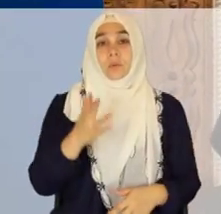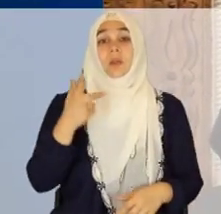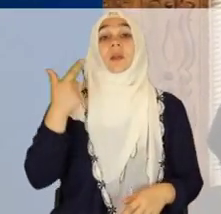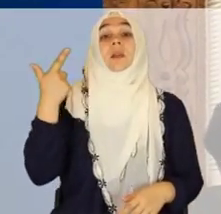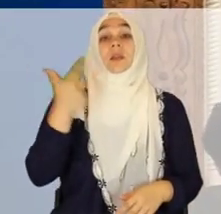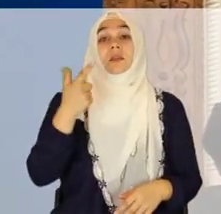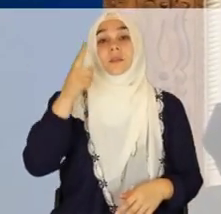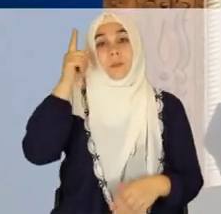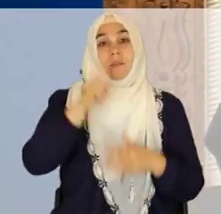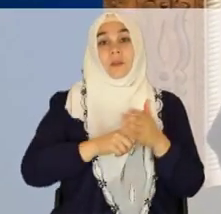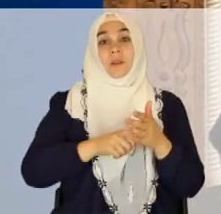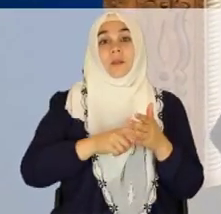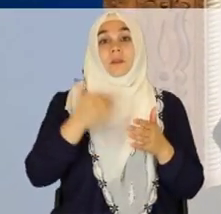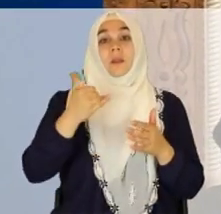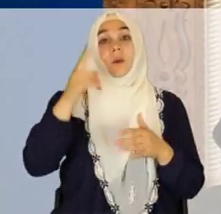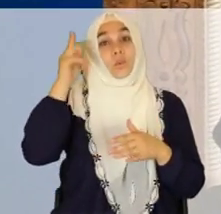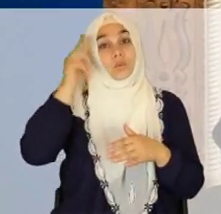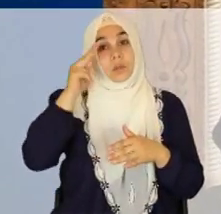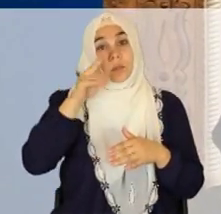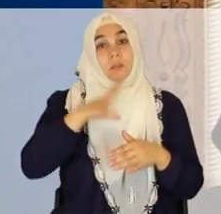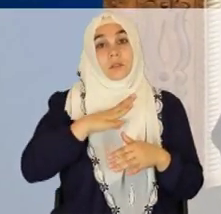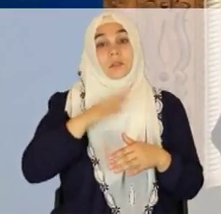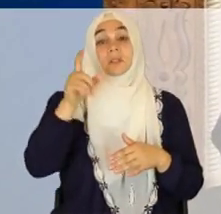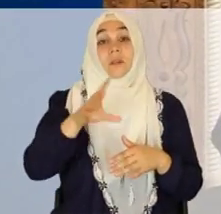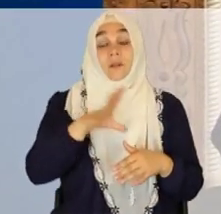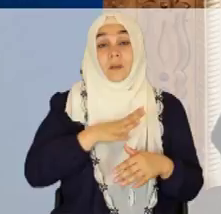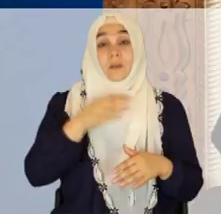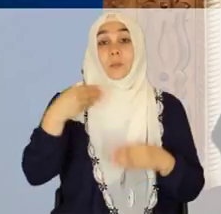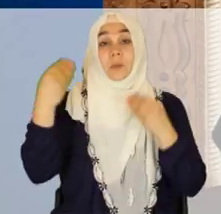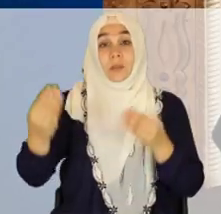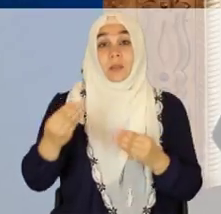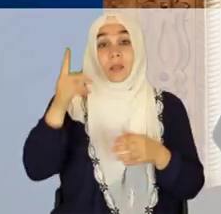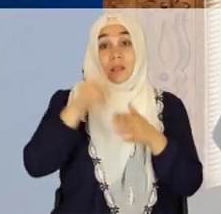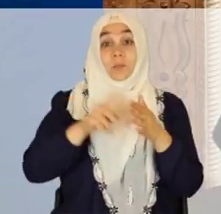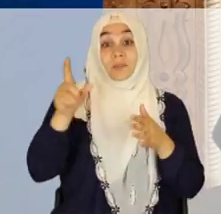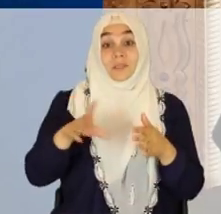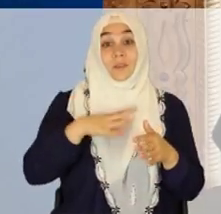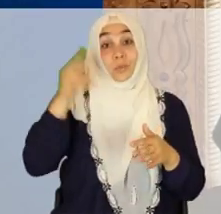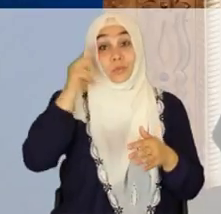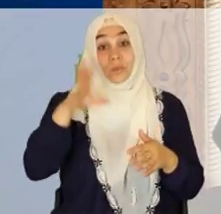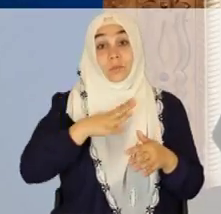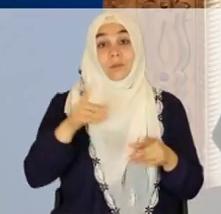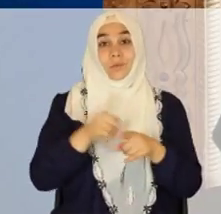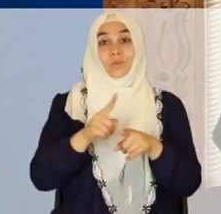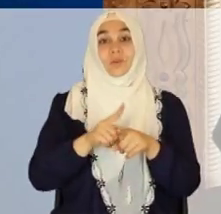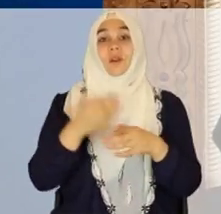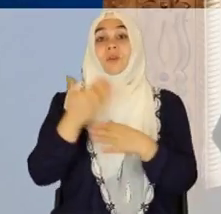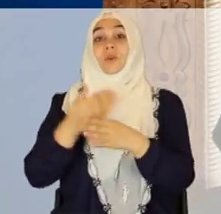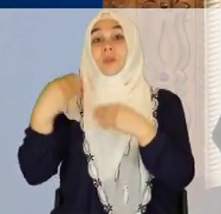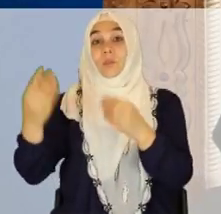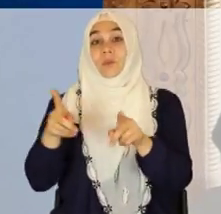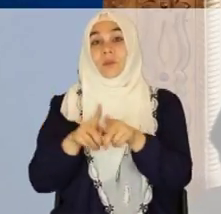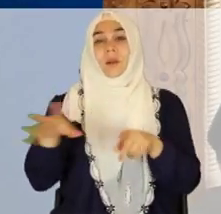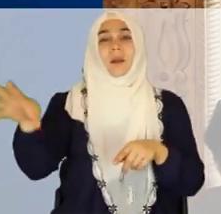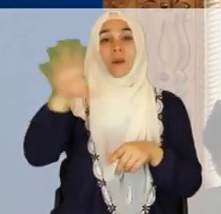Ikkinchisi ilmli kishi deydi. Chunki ilmli kishiga berilgan yordam ilmga berilgan yordam bo'ladi va